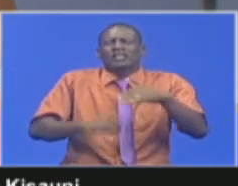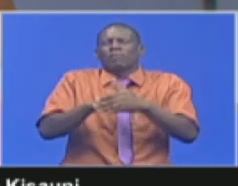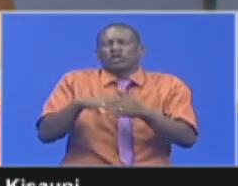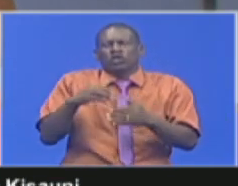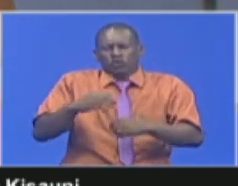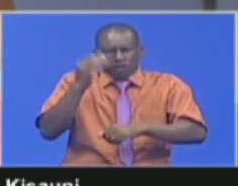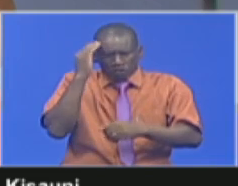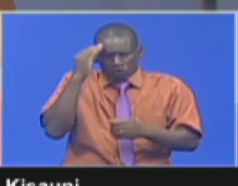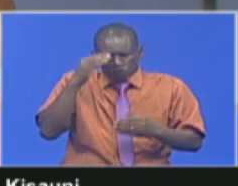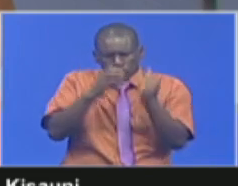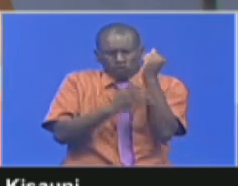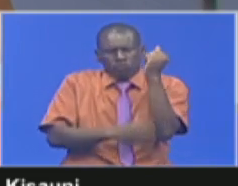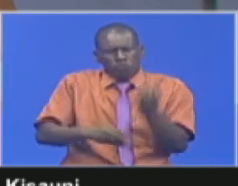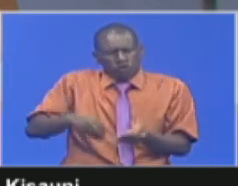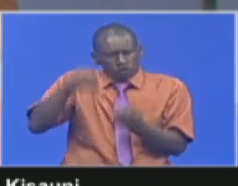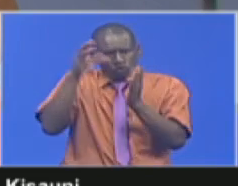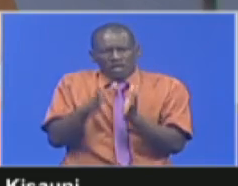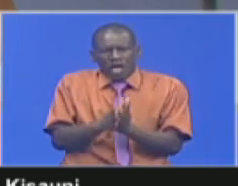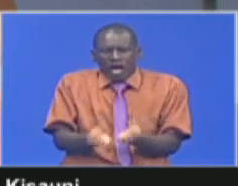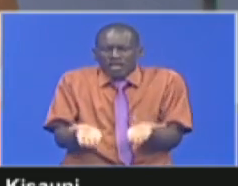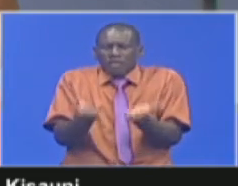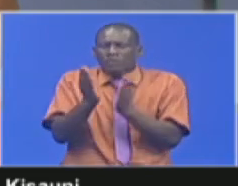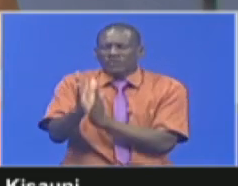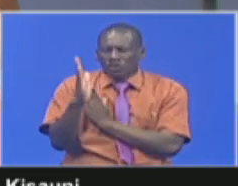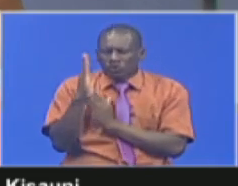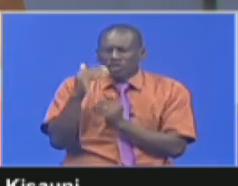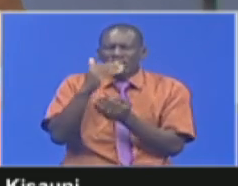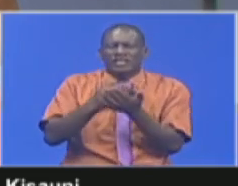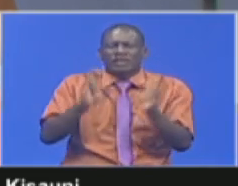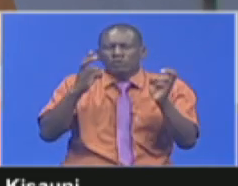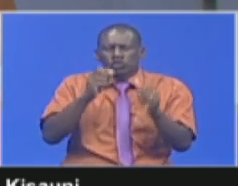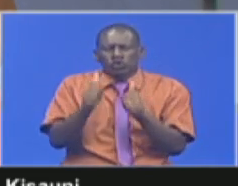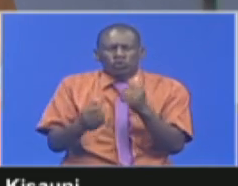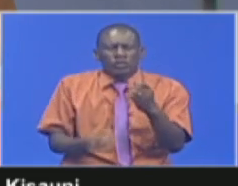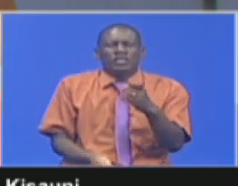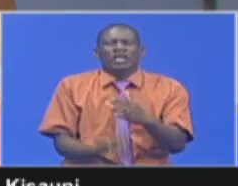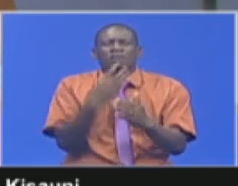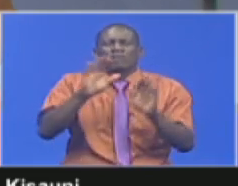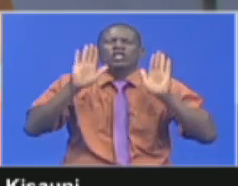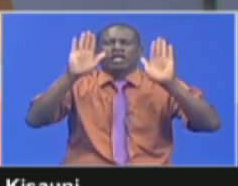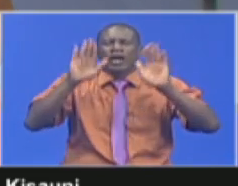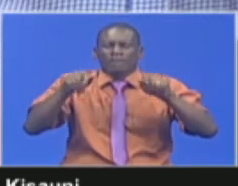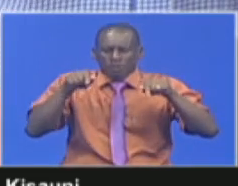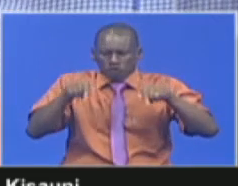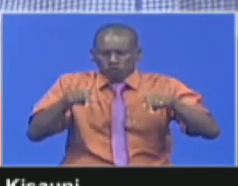na kuimarishwa kwa usalama ni baadhi ya masuala yaliyojitokeza katika kampeni za leo.